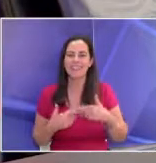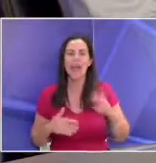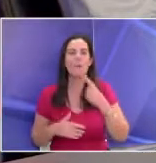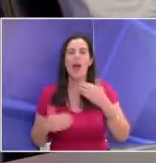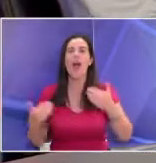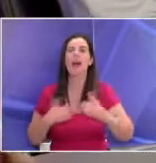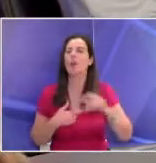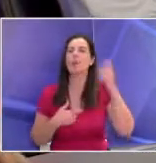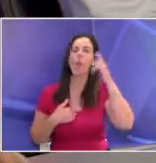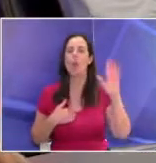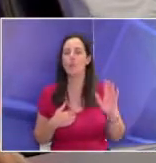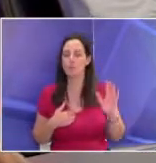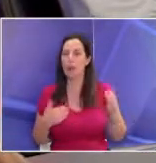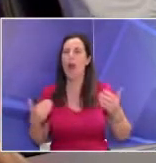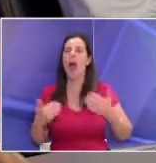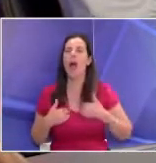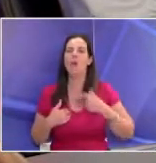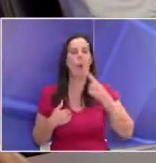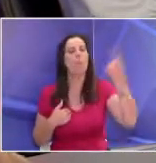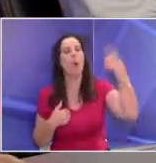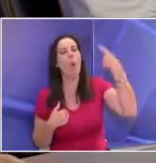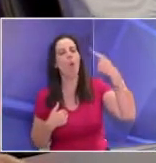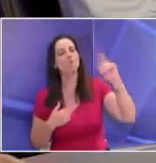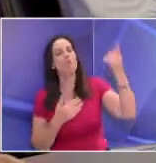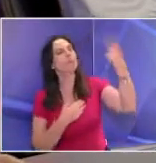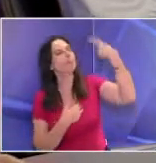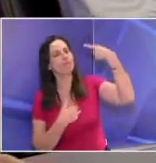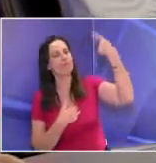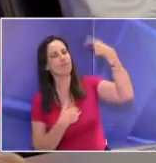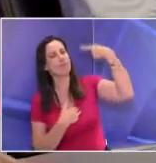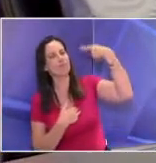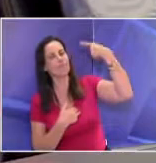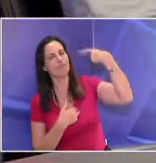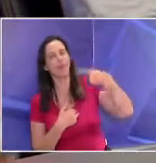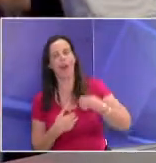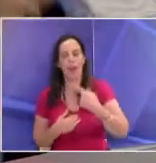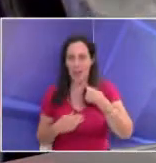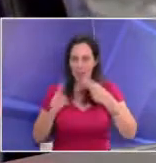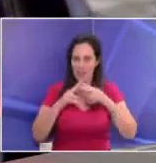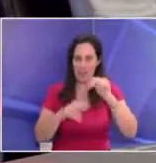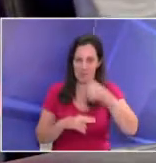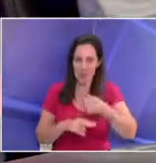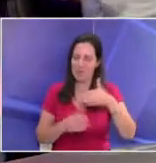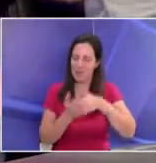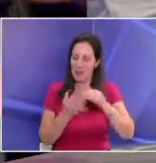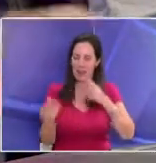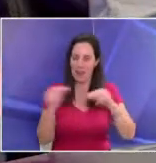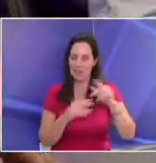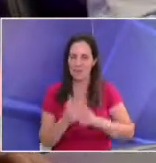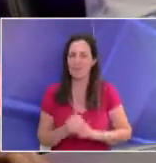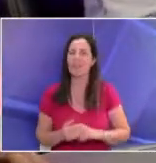אומרים, אנחנו לא חושבים. אנחנו אמרו לנו הוראות, מישהו מכתיב לנו. אני אומר לכם תודה, אנחנו מתראים מחר, דרום ממשיך לדבר,